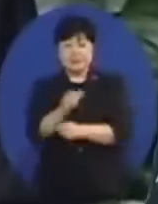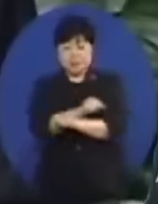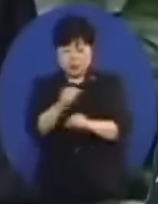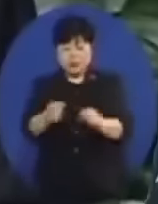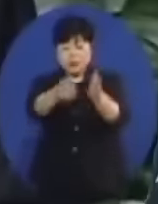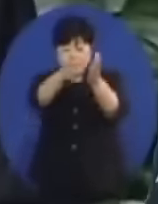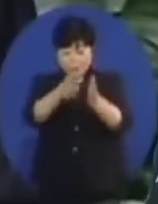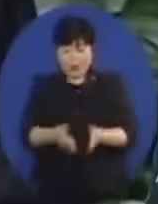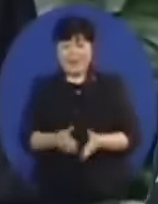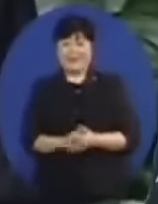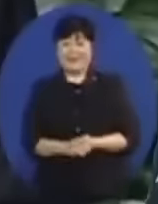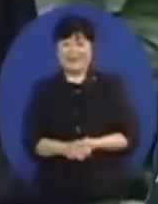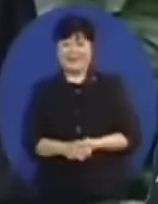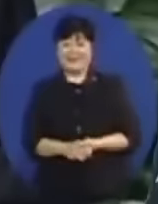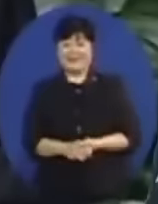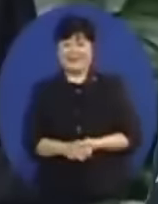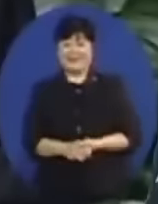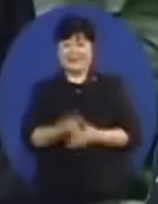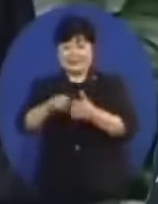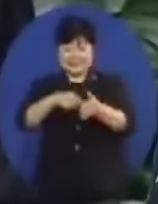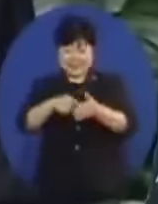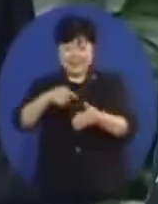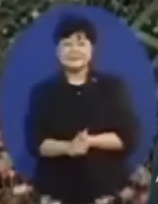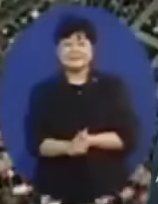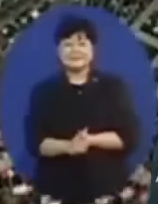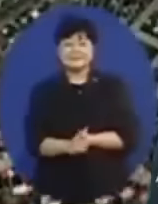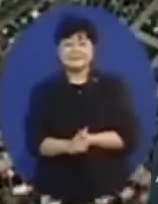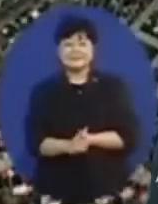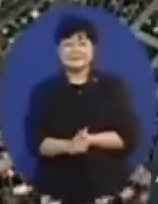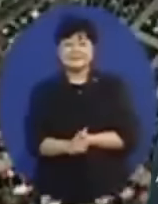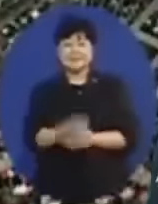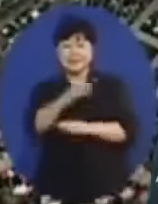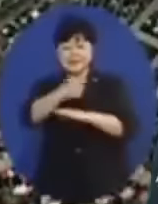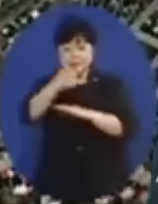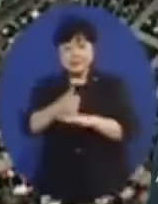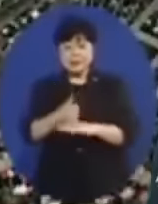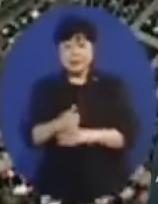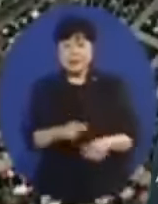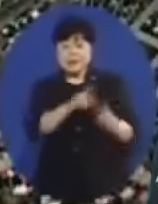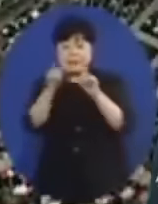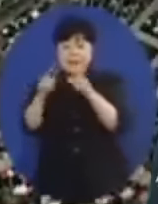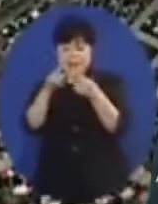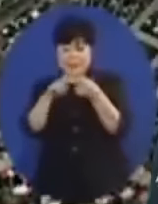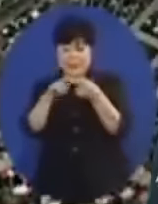용서를 통해서 청산될 수 있는 것입니다. 그리스도인의 생활은